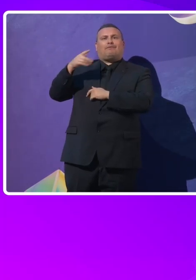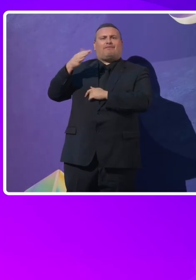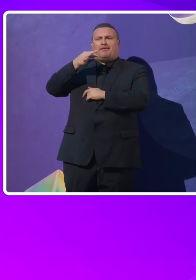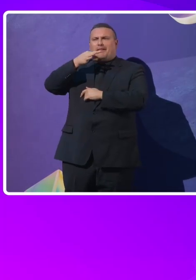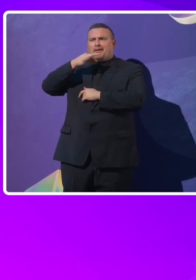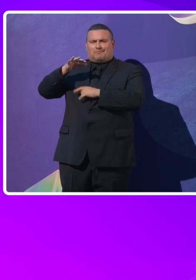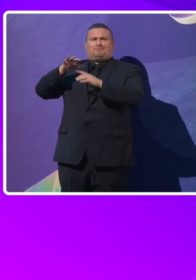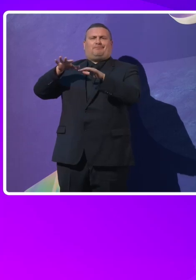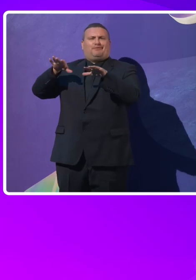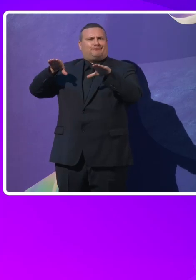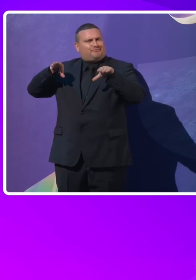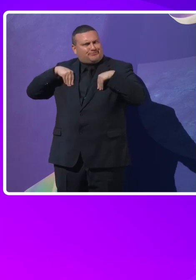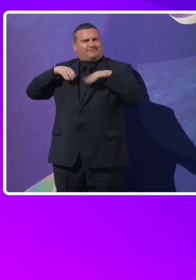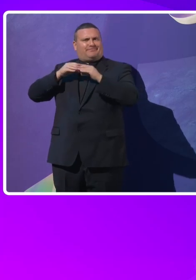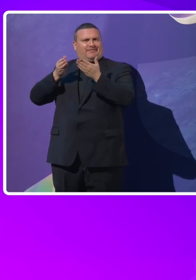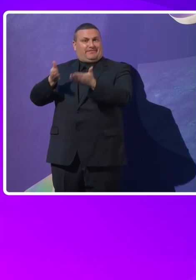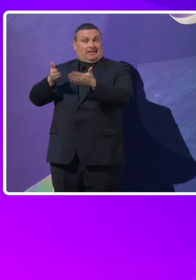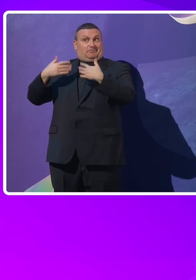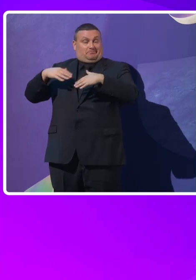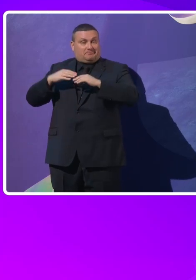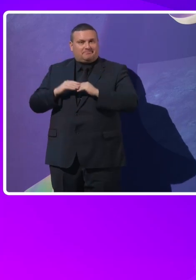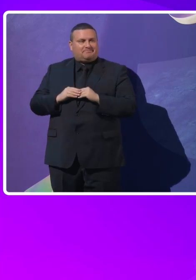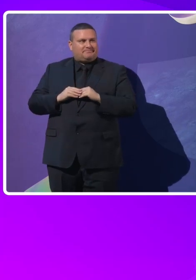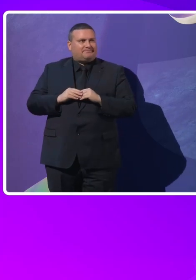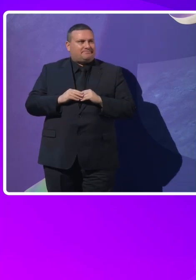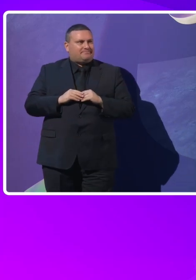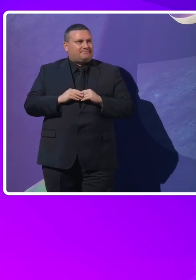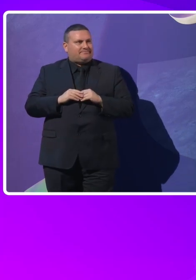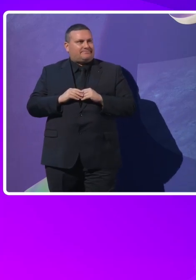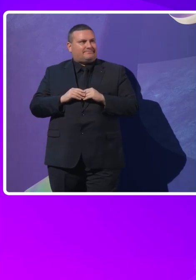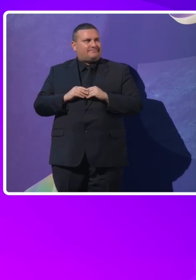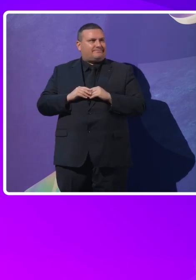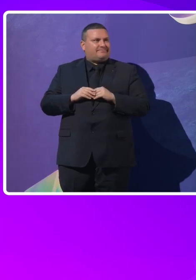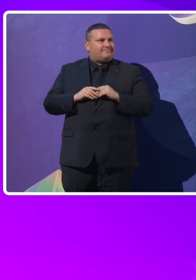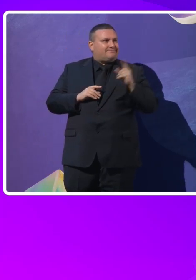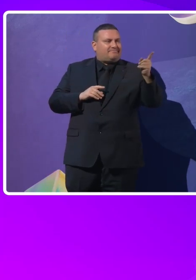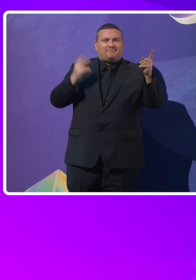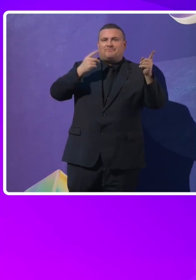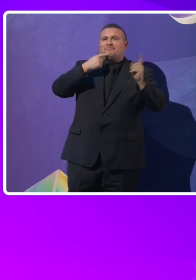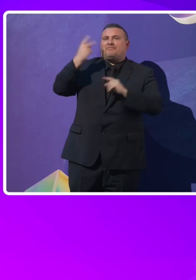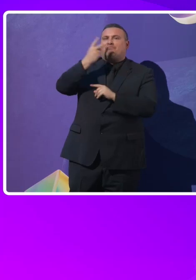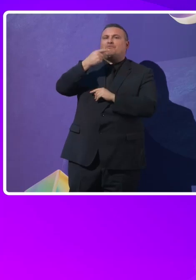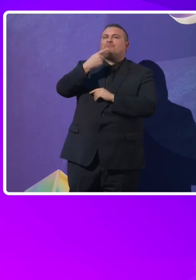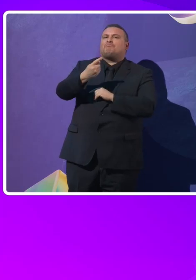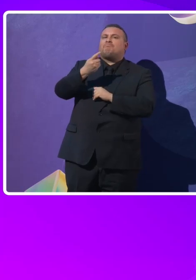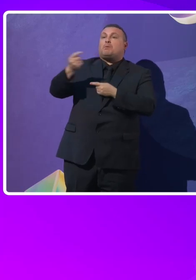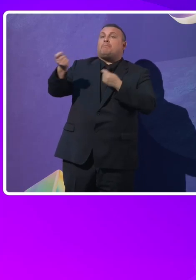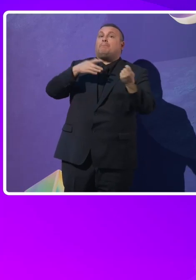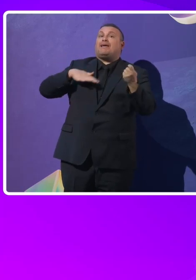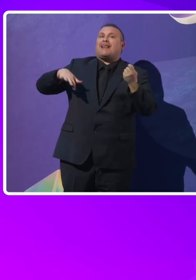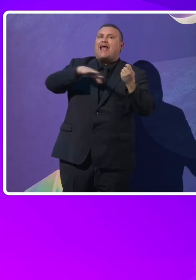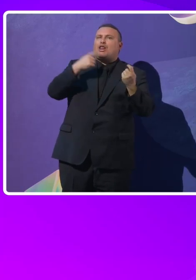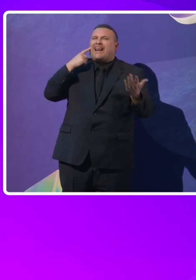che con lei tutti diciamo i maggiori analisti del mercato Queste sono le aree dove dobbiamo investire per avere il maggior